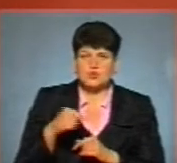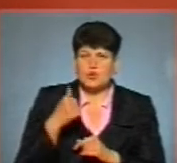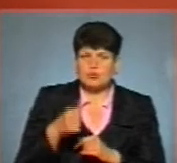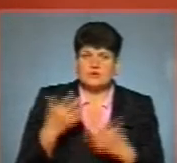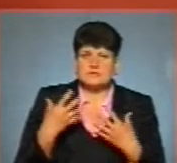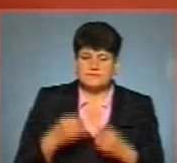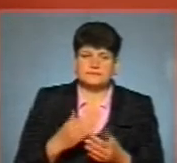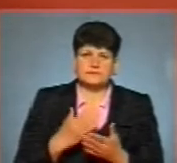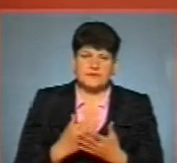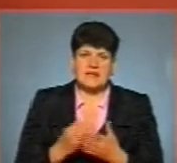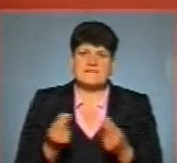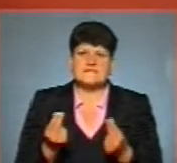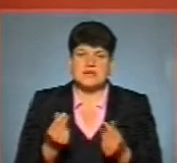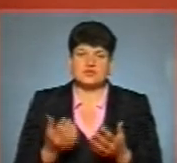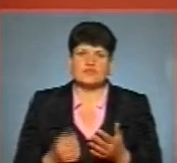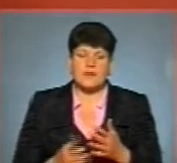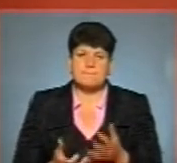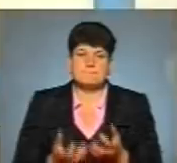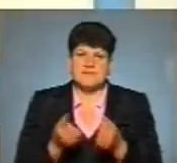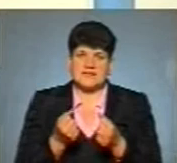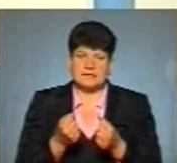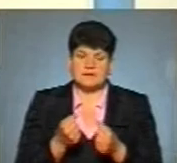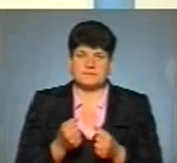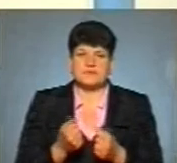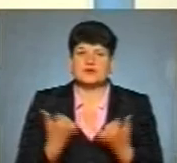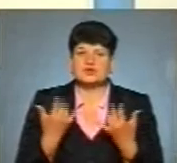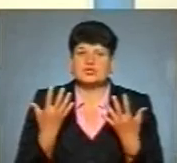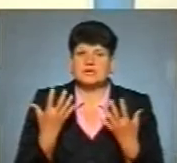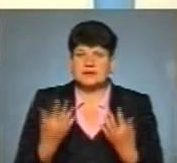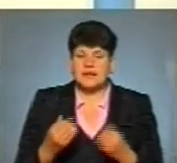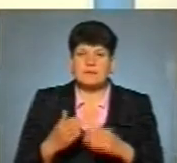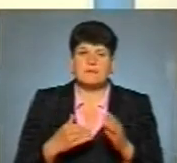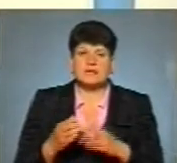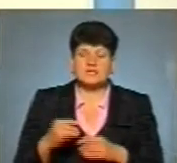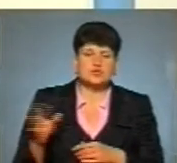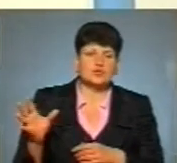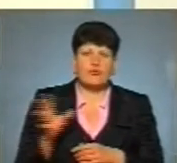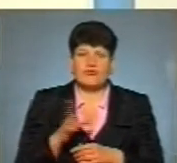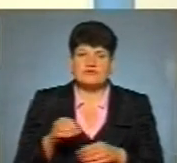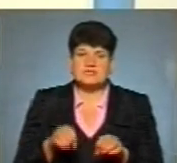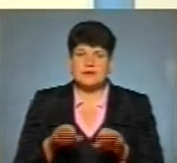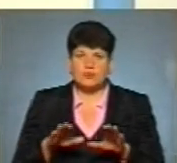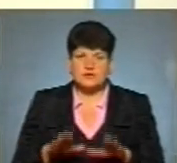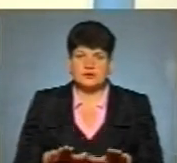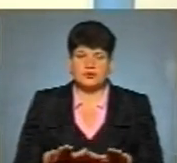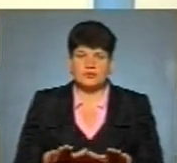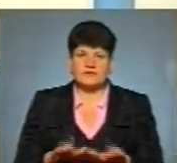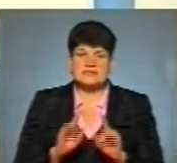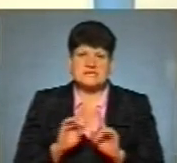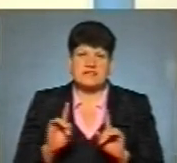вже діють в плані фінансової підтримки фермерів? Ну, хотів би відмітити, що на сьогоднішній день практично всі постанови, за